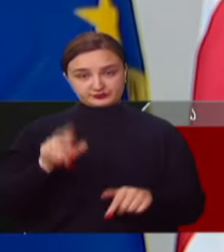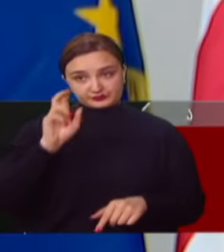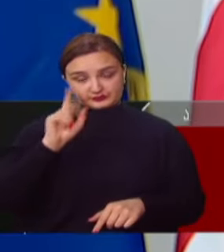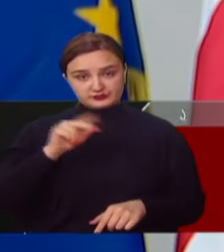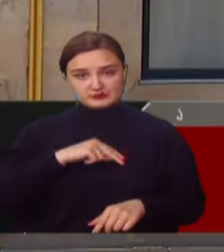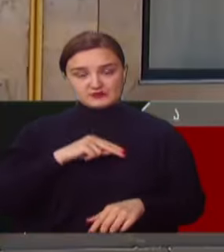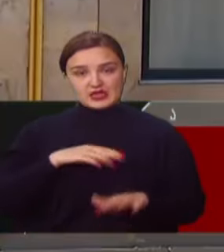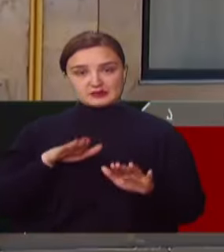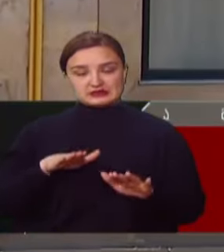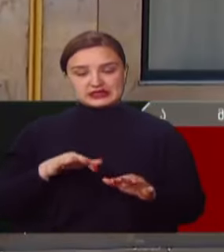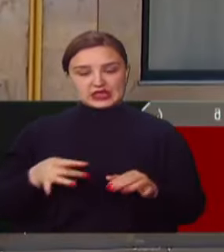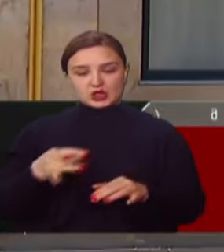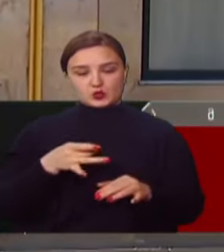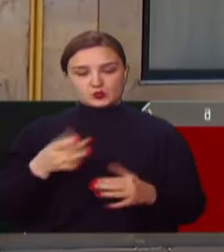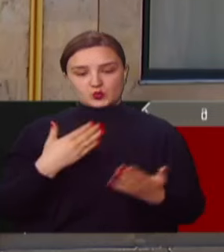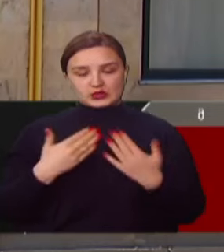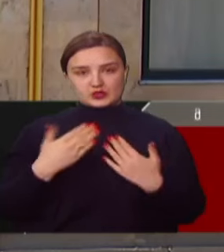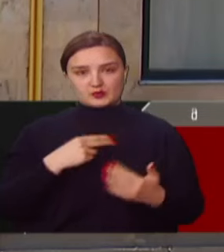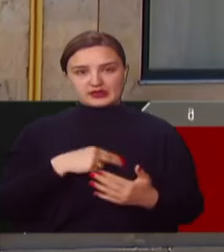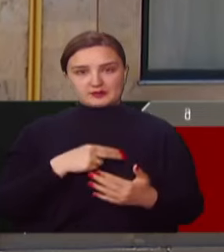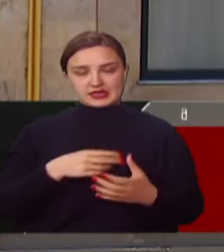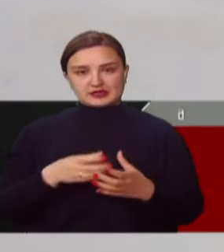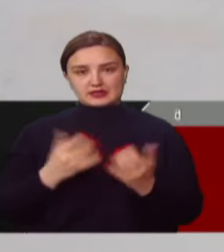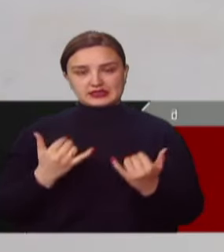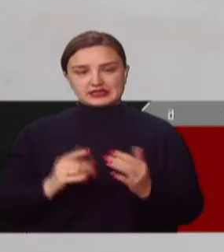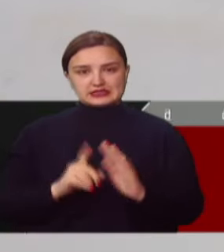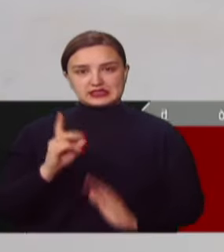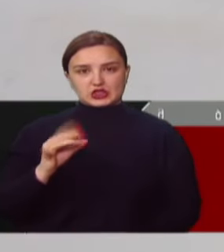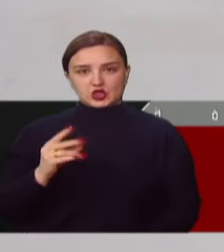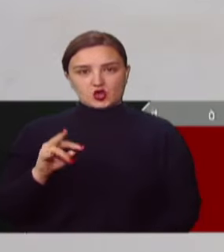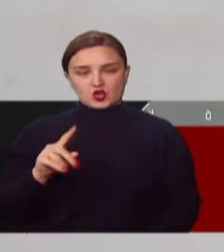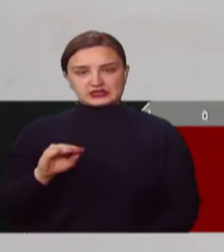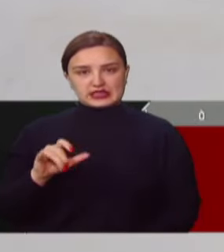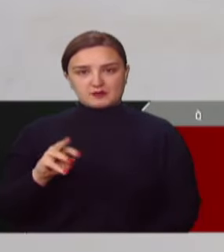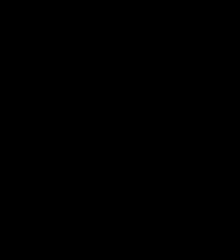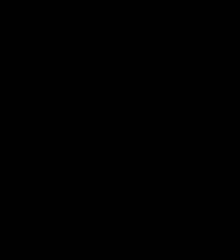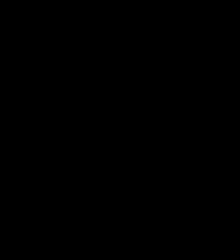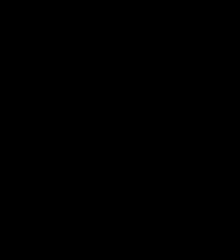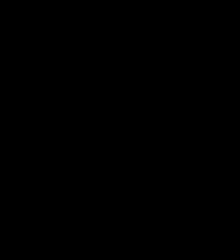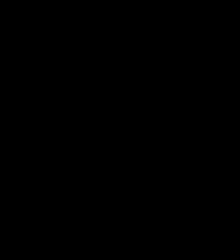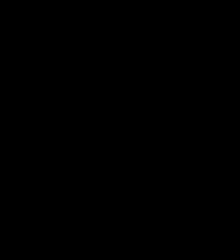ადმინისტრაციის რეგიონებთან ურთიერთობის დეპარტამენტს კი დღეიდან ნიკოლოს ტყემალაძე უხელმძღვანელებს.